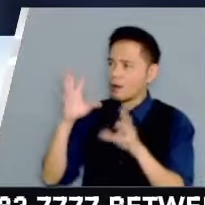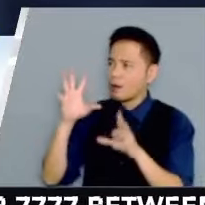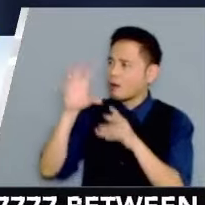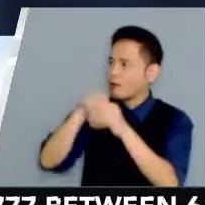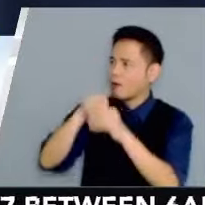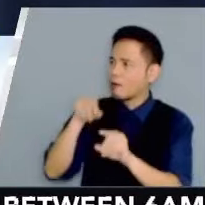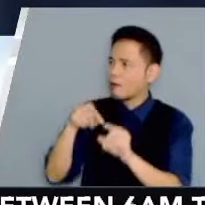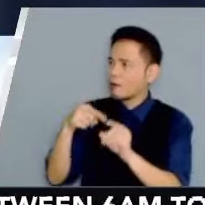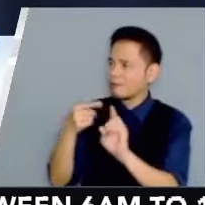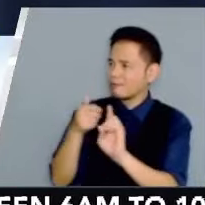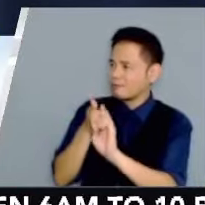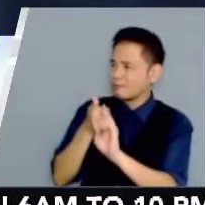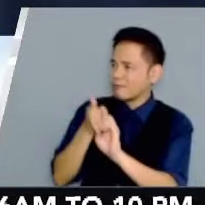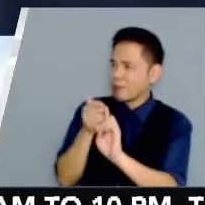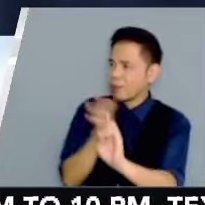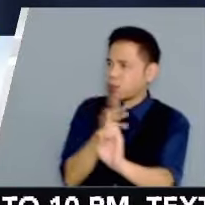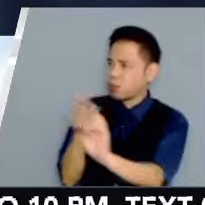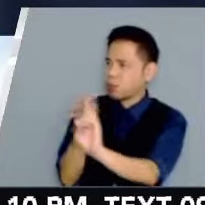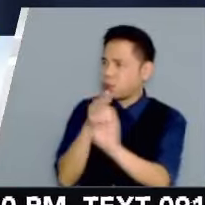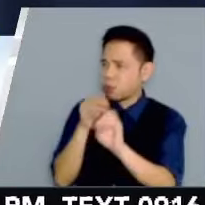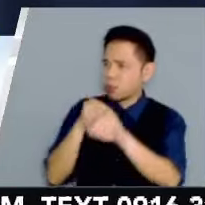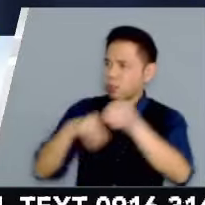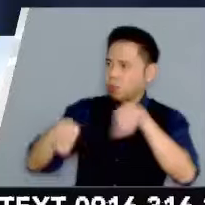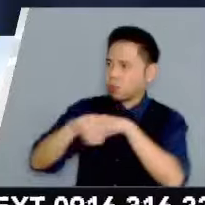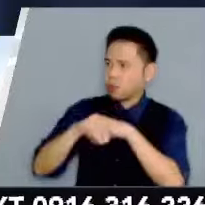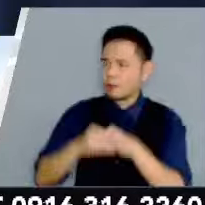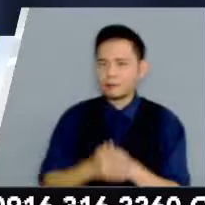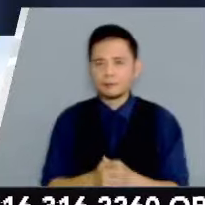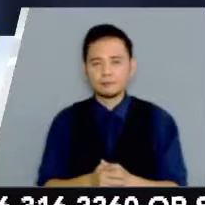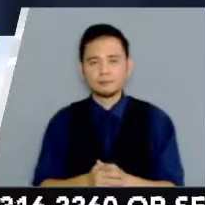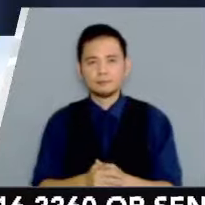I was basically informed at every step of the way.